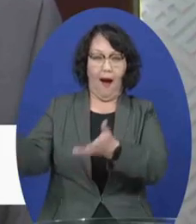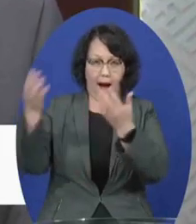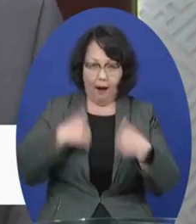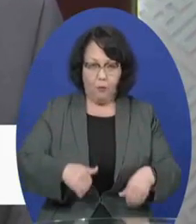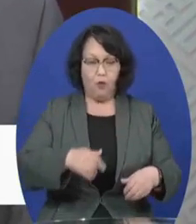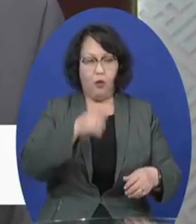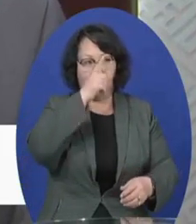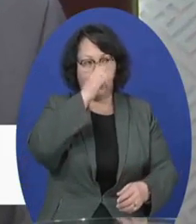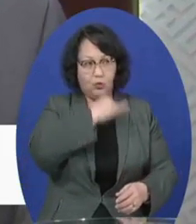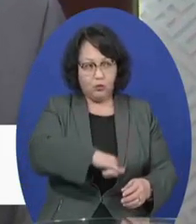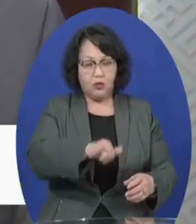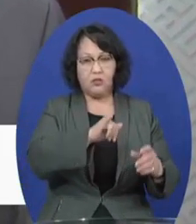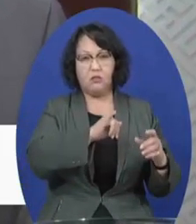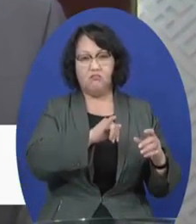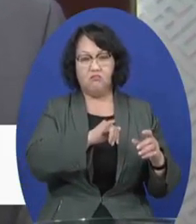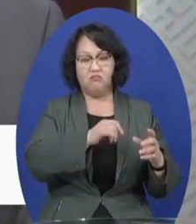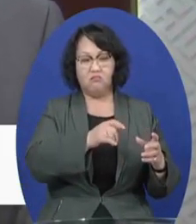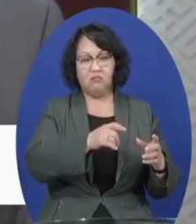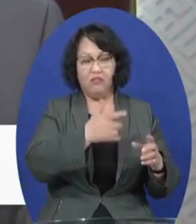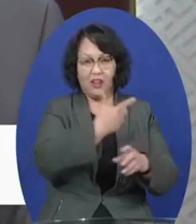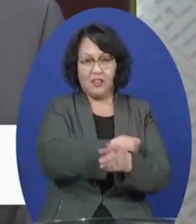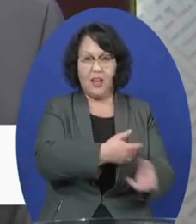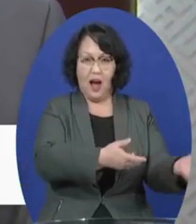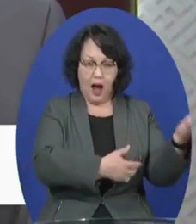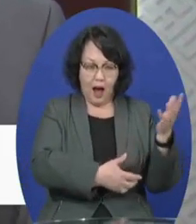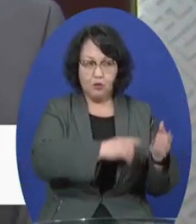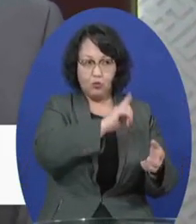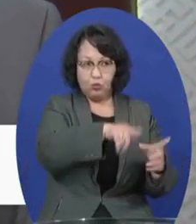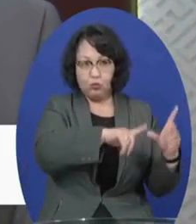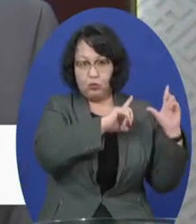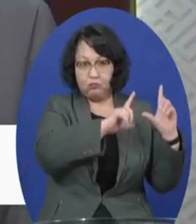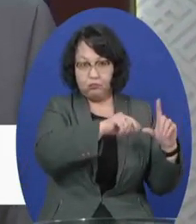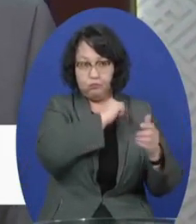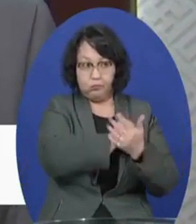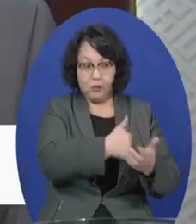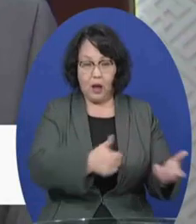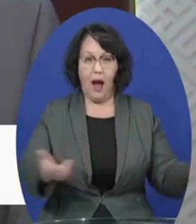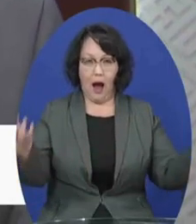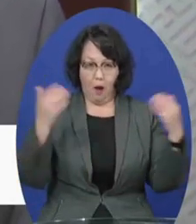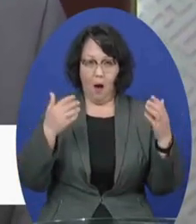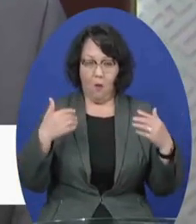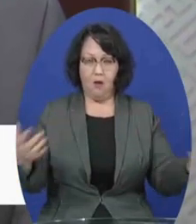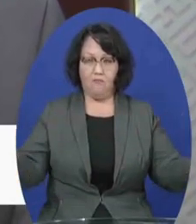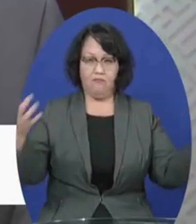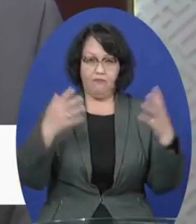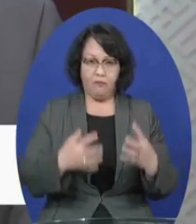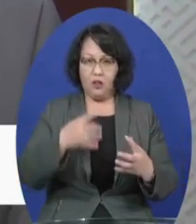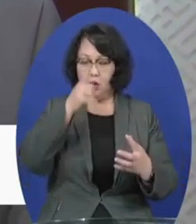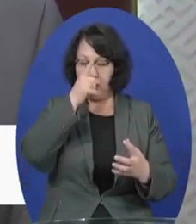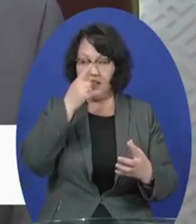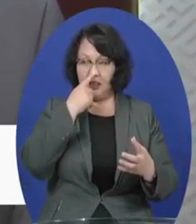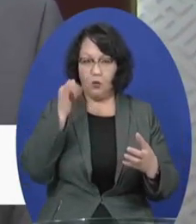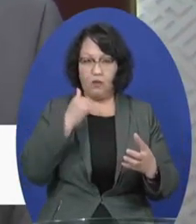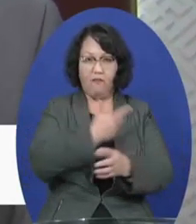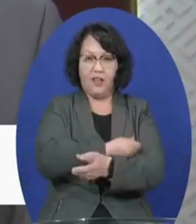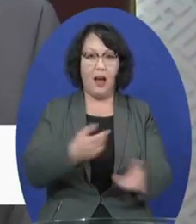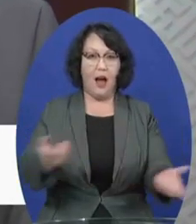ингээд дараа дараагийн вакцинууд маань ингээд зөвшөөрөл олгодог ихтэйэр манай улс тэр зөвлөмжийн дагуу хэрэглээ явна. За Оросын холбооны